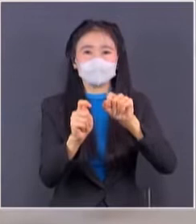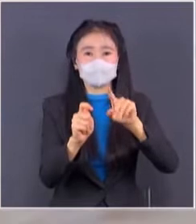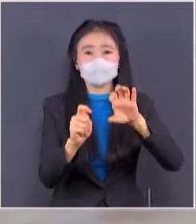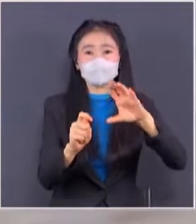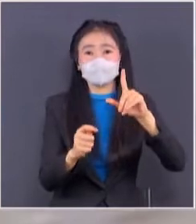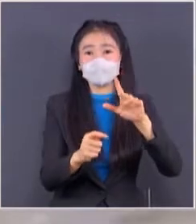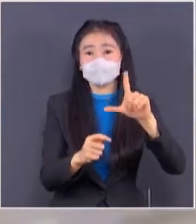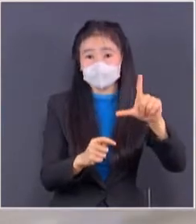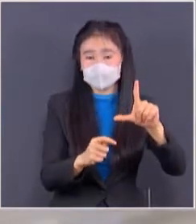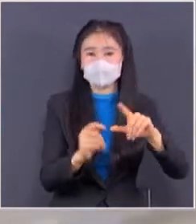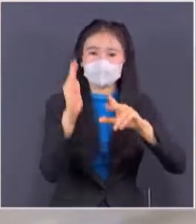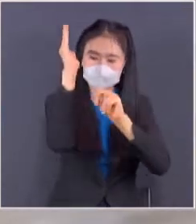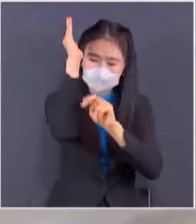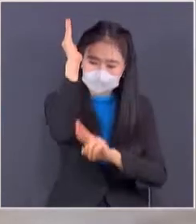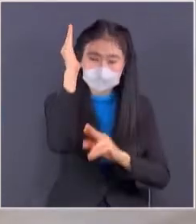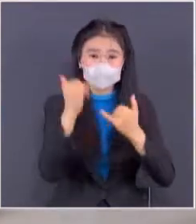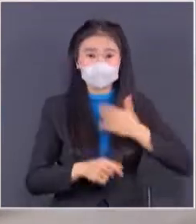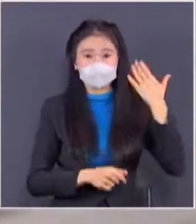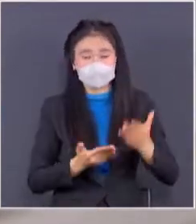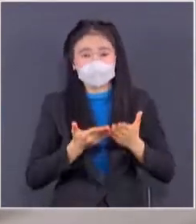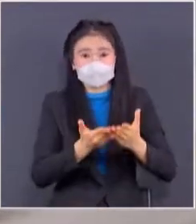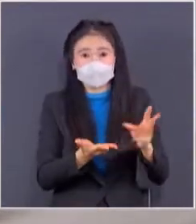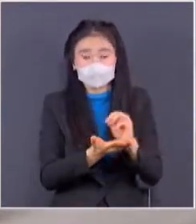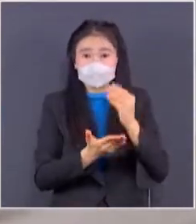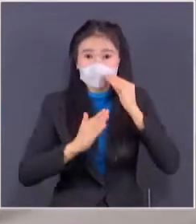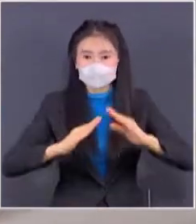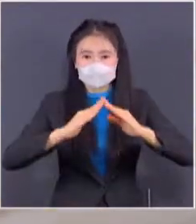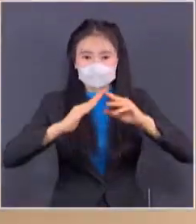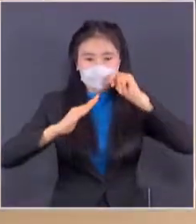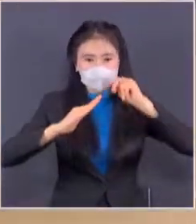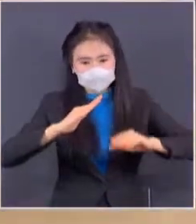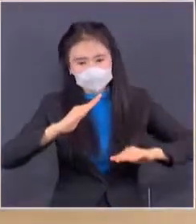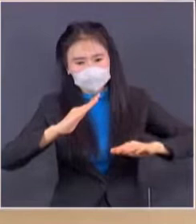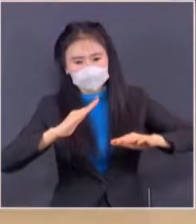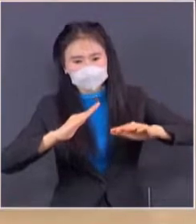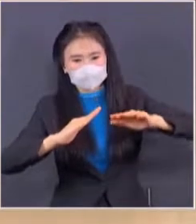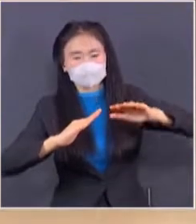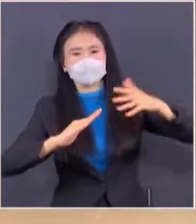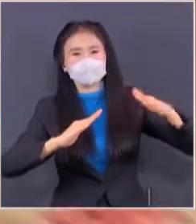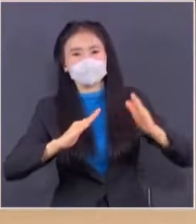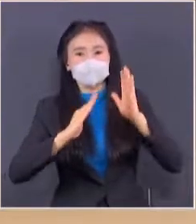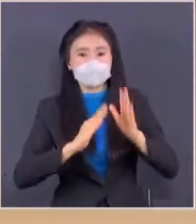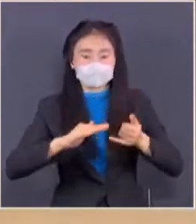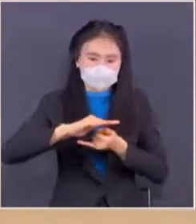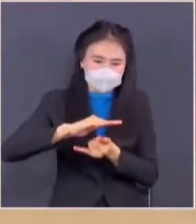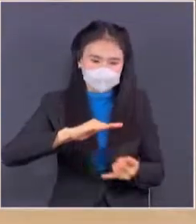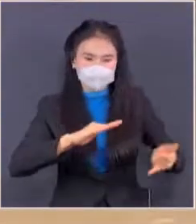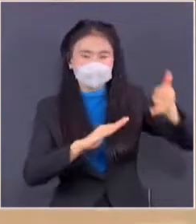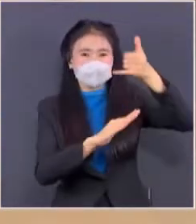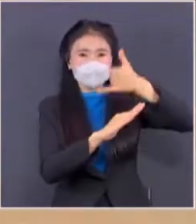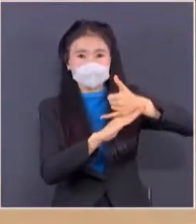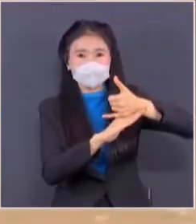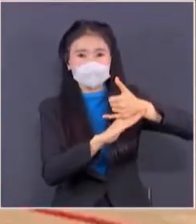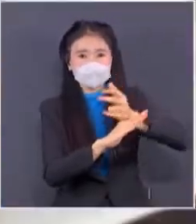นครศรีธรรมราชซึ่งตอนที่ไปพบเนี่ยโอ้โหบ้านทั้งหลังนี่จมอยู่ในน้ำไปแล้วนะครับแล้วคนต้องปีนหนีขึ้นไปนั่งคุด